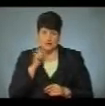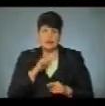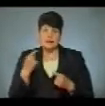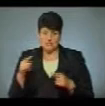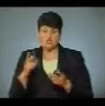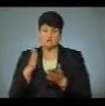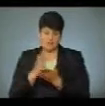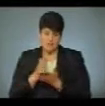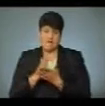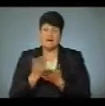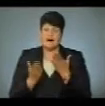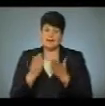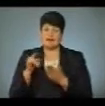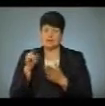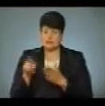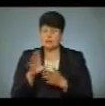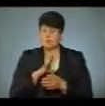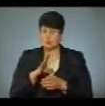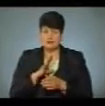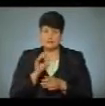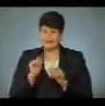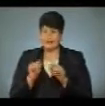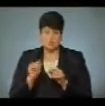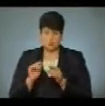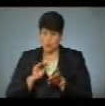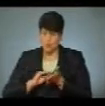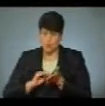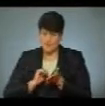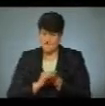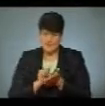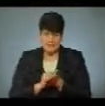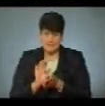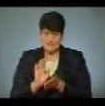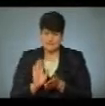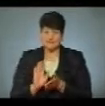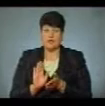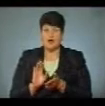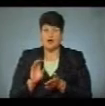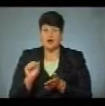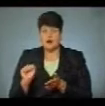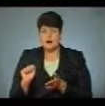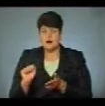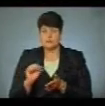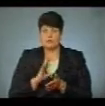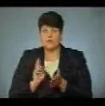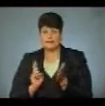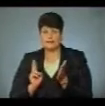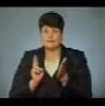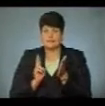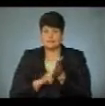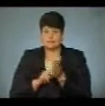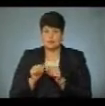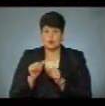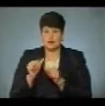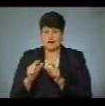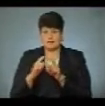такі відомості, проте вони були нанесені не друкарським методом, як зазвичай, а вони були доклеєні